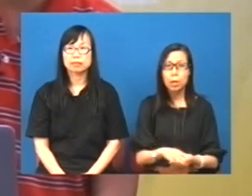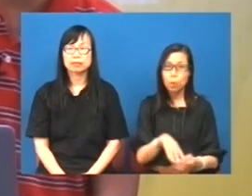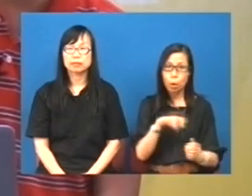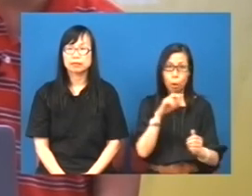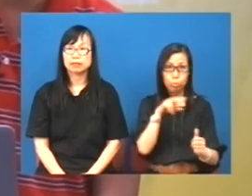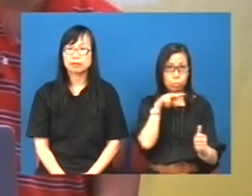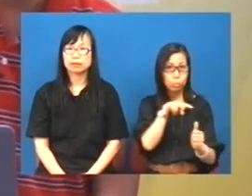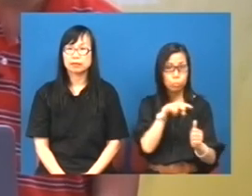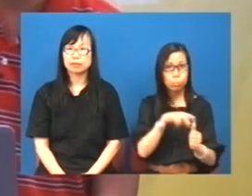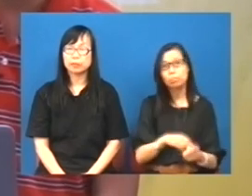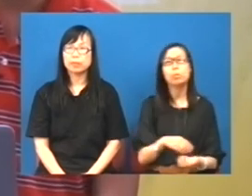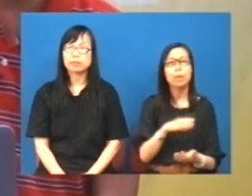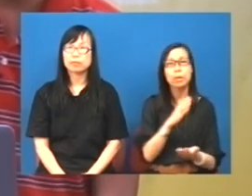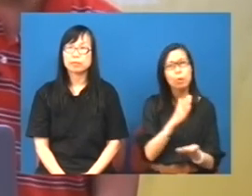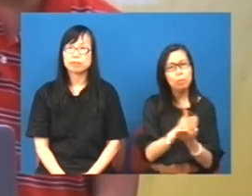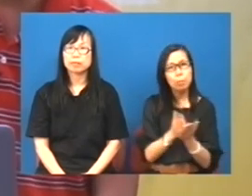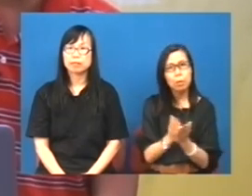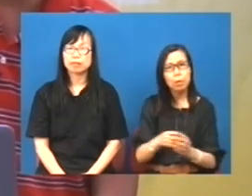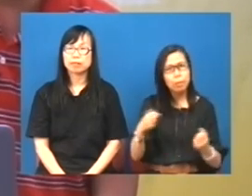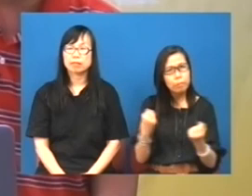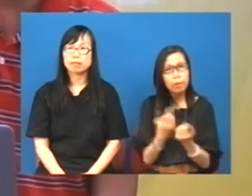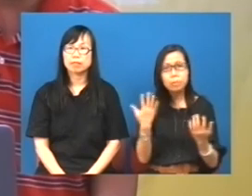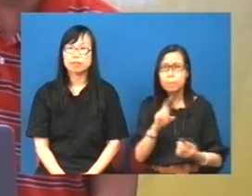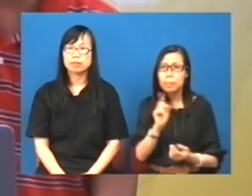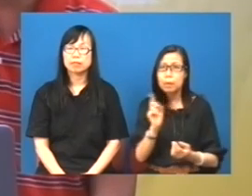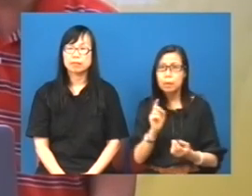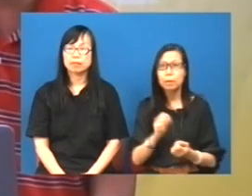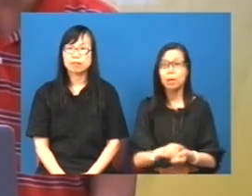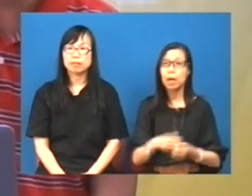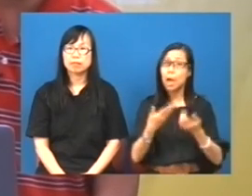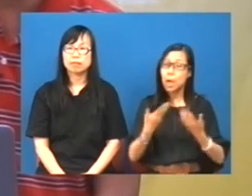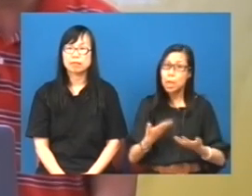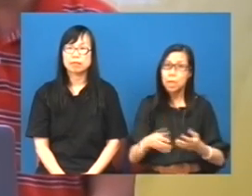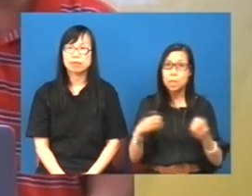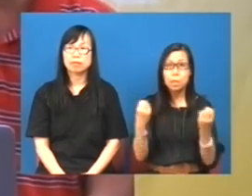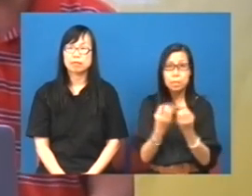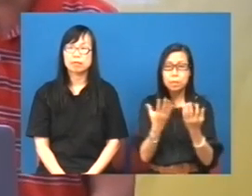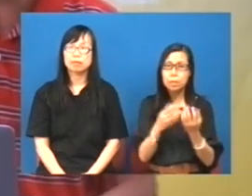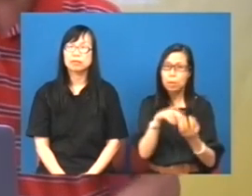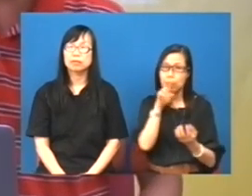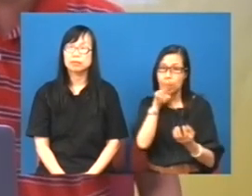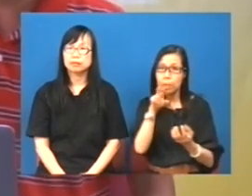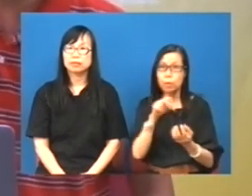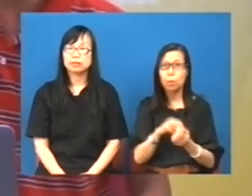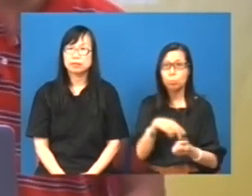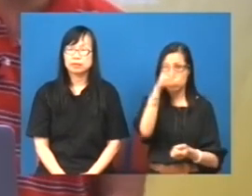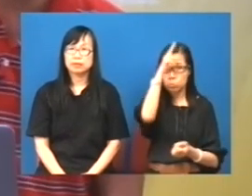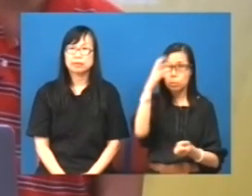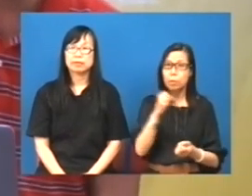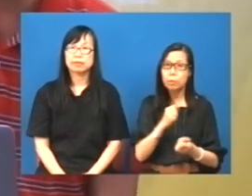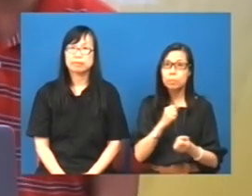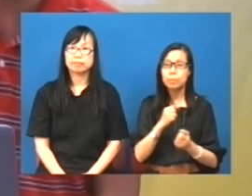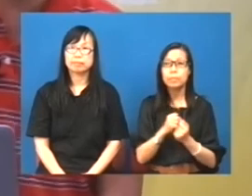究竟發生什麼事又或者其實從這件事上面都會見到就是說究竟我們整個特區政府